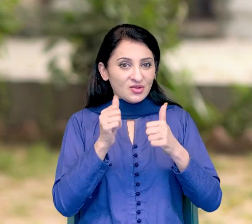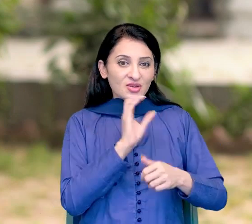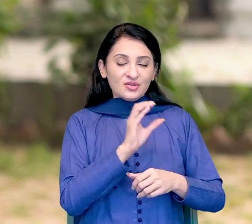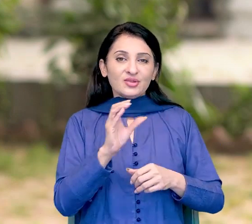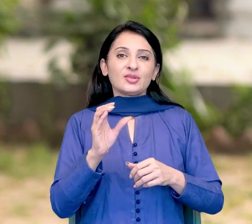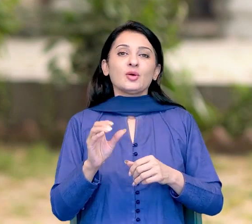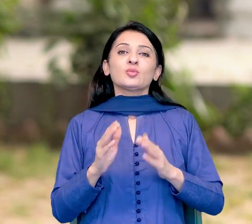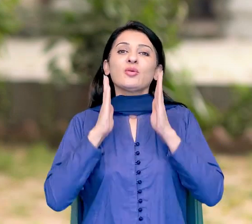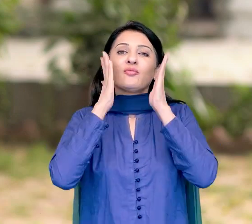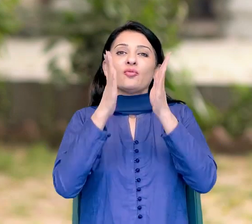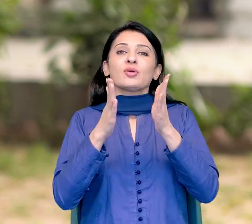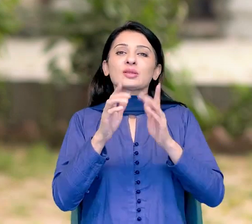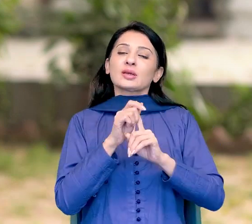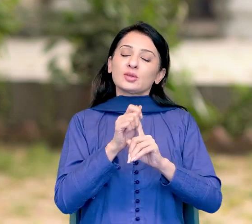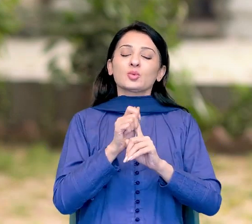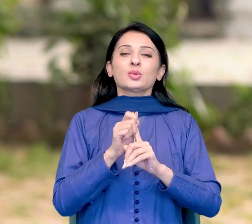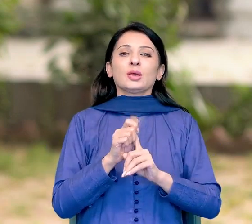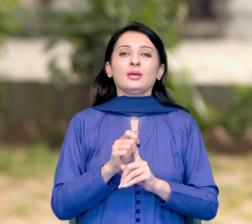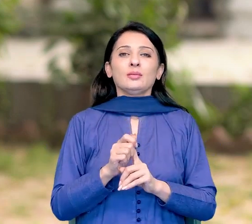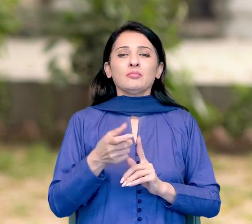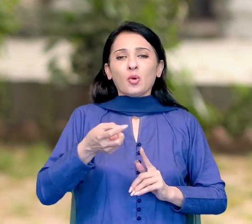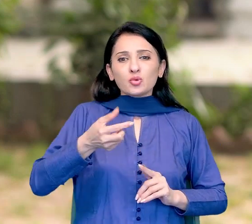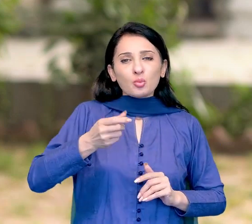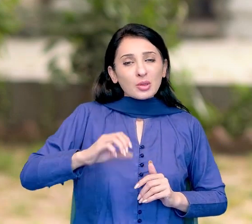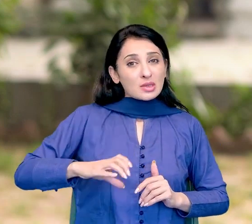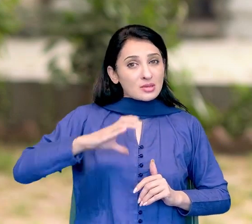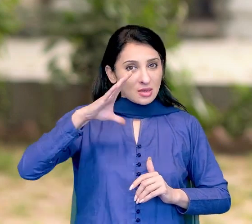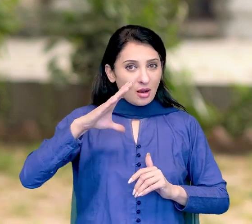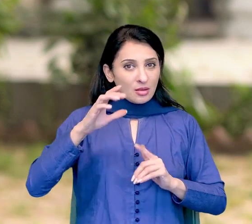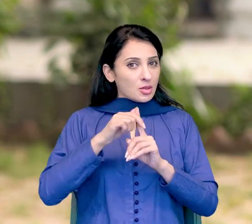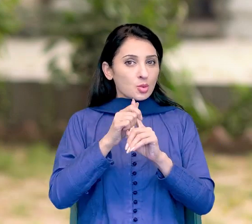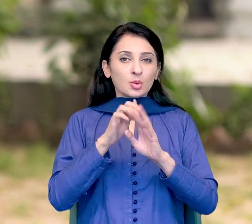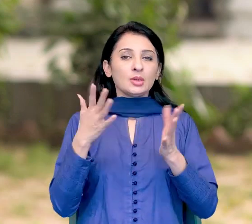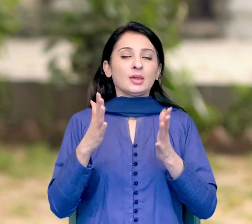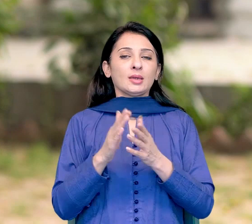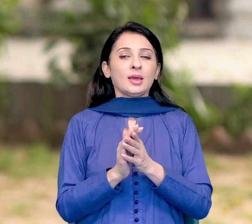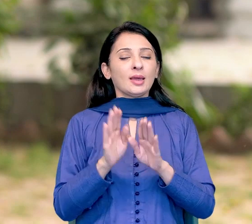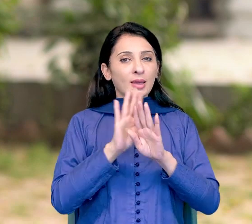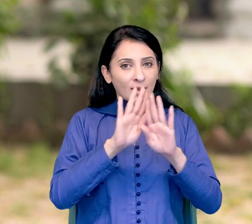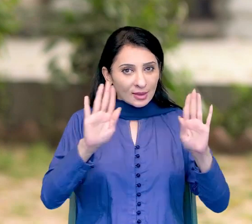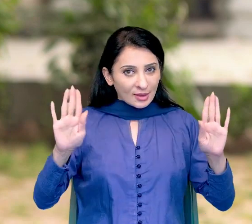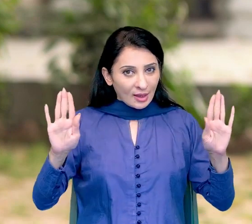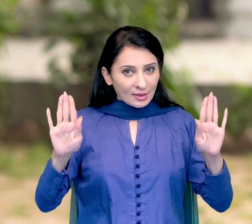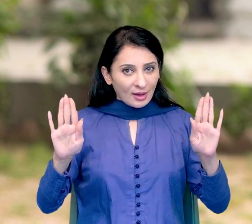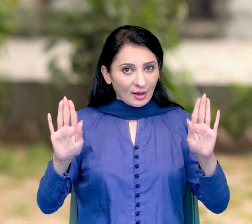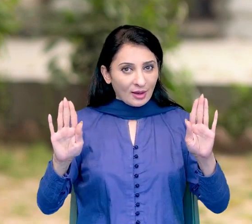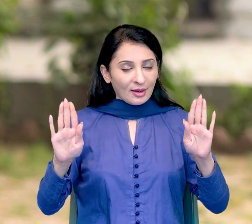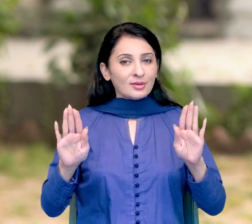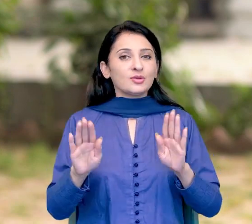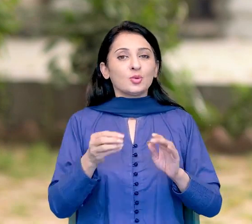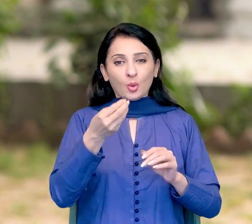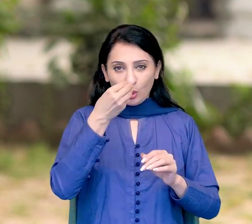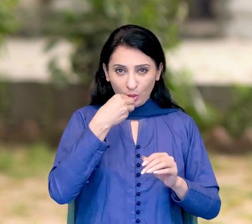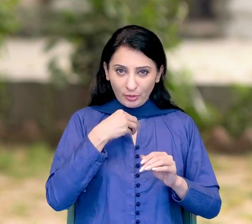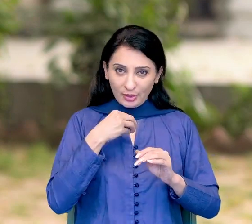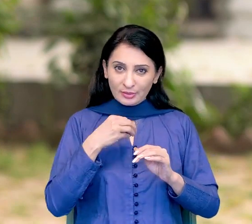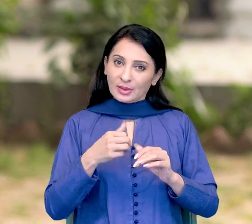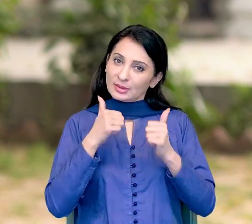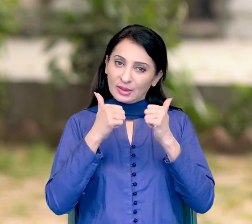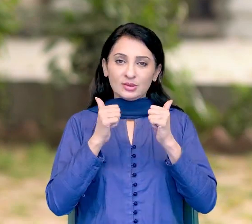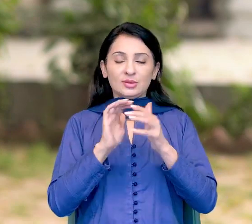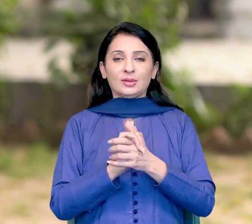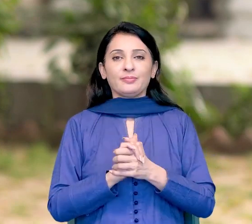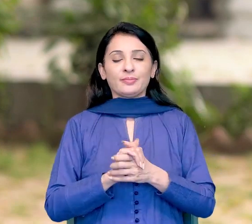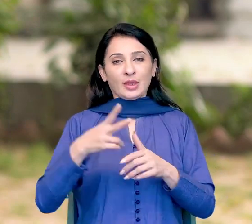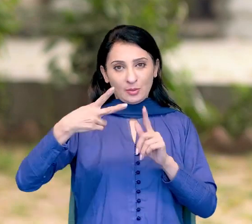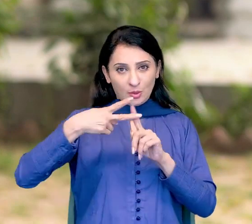بہت کمپلیکیٹڈ ہونا ضروری نہیں ہے. جنرلی سادہ غذا جتنی ہے وہ آپ کی باڈی کے لیے بہتر ہے. نمبر 2،